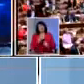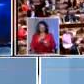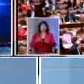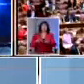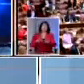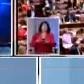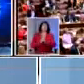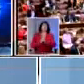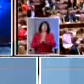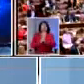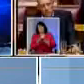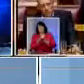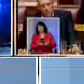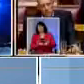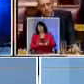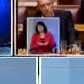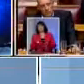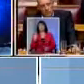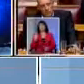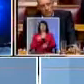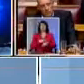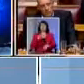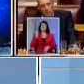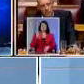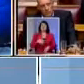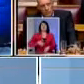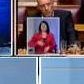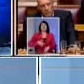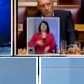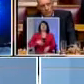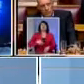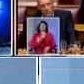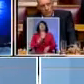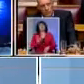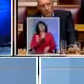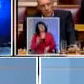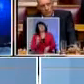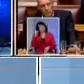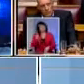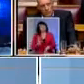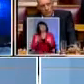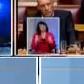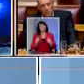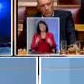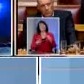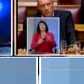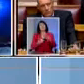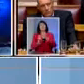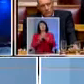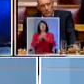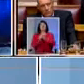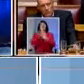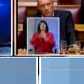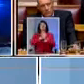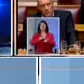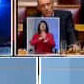δεδομένα. Με τις δημοσκοπήσεις όπως καταγράφει. Για να ανατραπούν αυτά τα δεδομένα πρέπει να γίνει. Φαντάζομαι ότι μείωση του χρέους. Δεν πιστεύετε. Και η